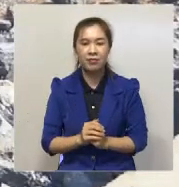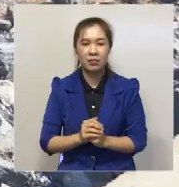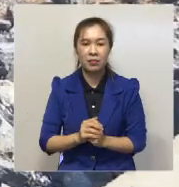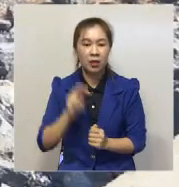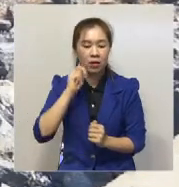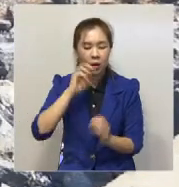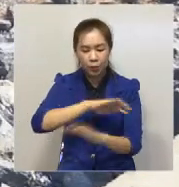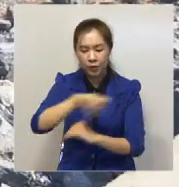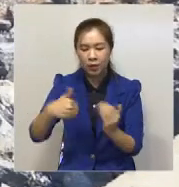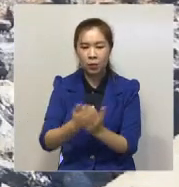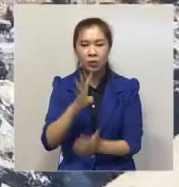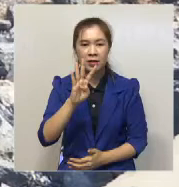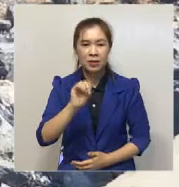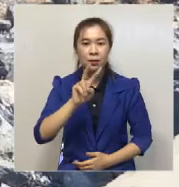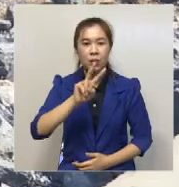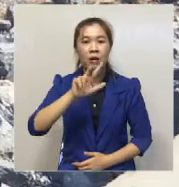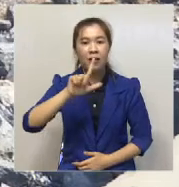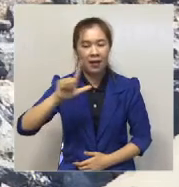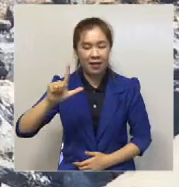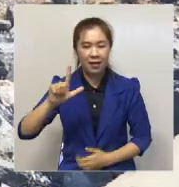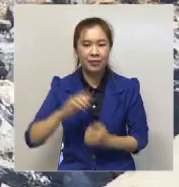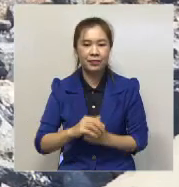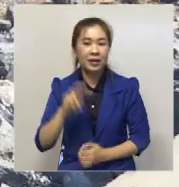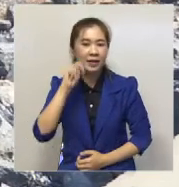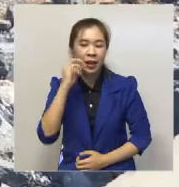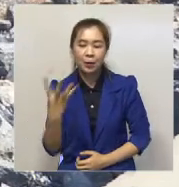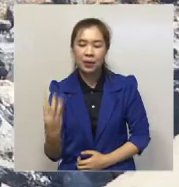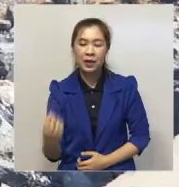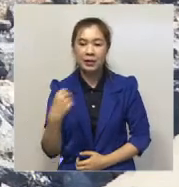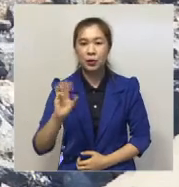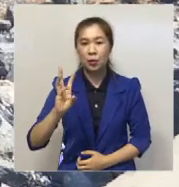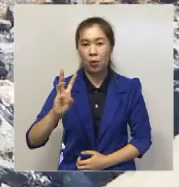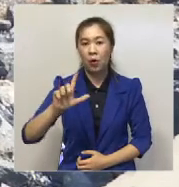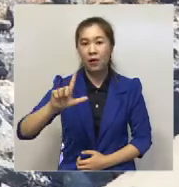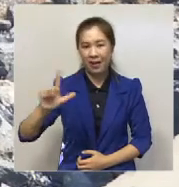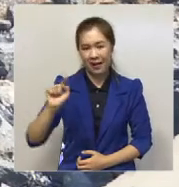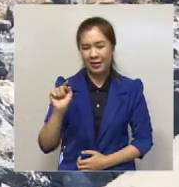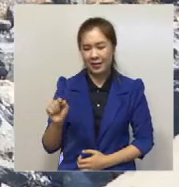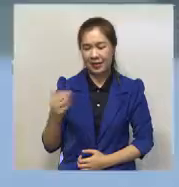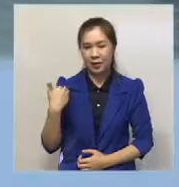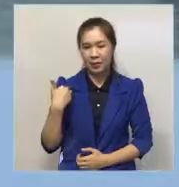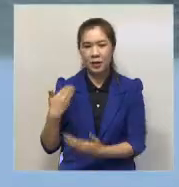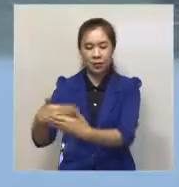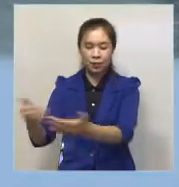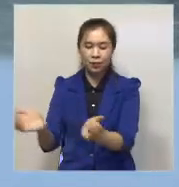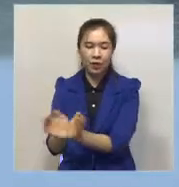ที่จะต้องใช้42ล้านลูกบาศก์เมตรส่วนน้ำที่เหลืออยู่16ล้านลูกบาศก์เมตรค่ะเขาจะมีการ